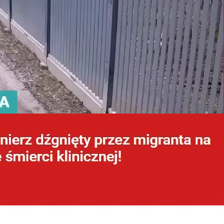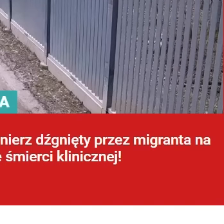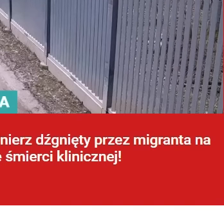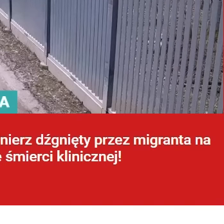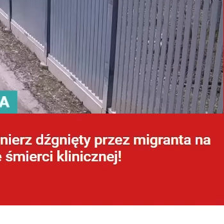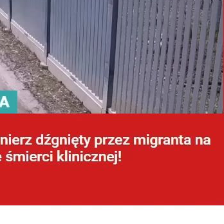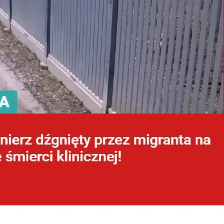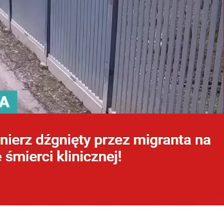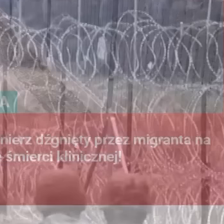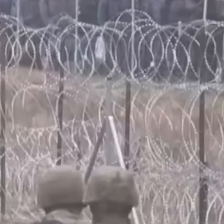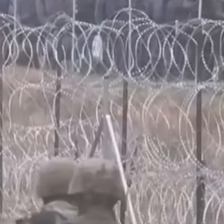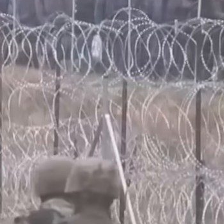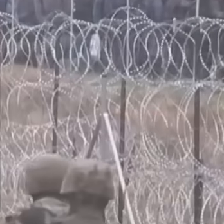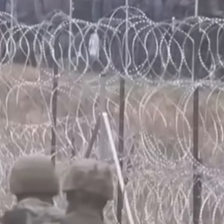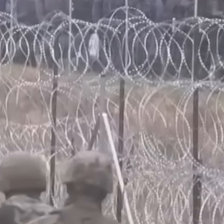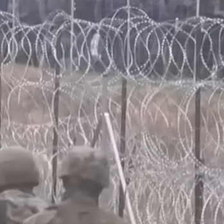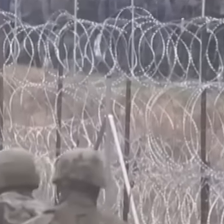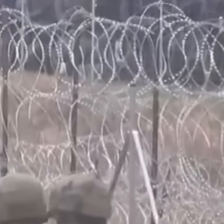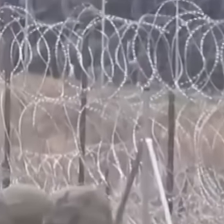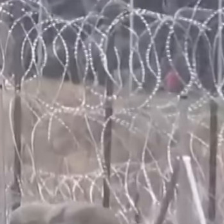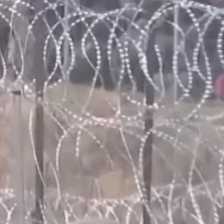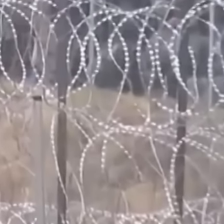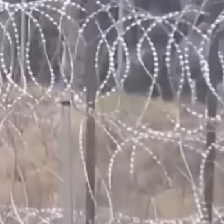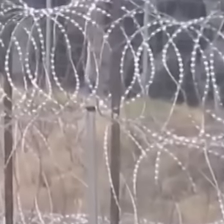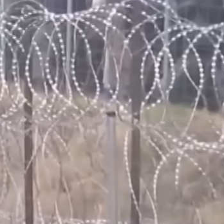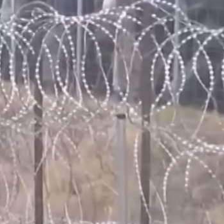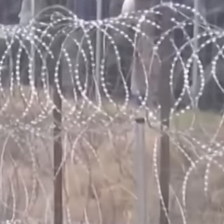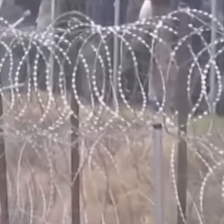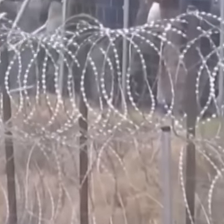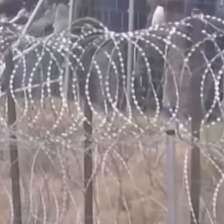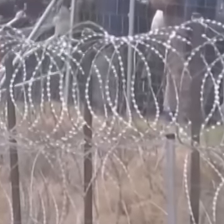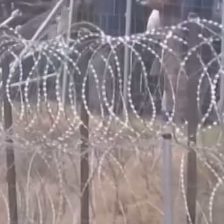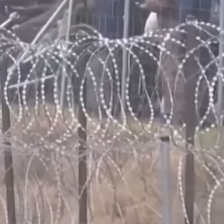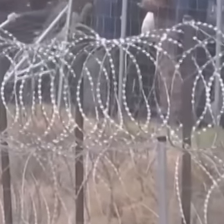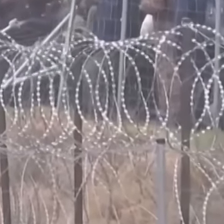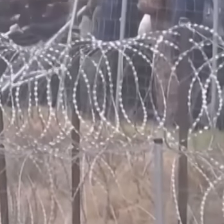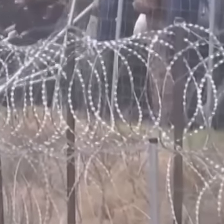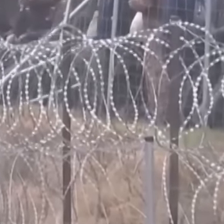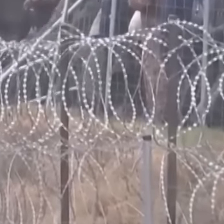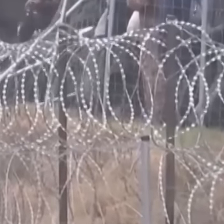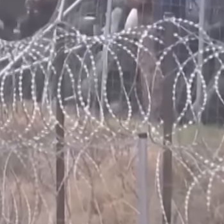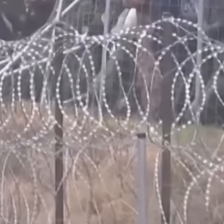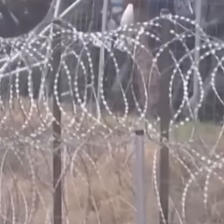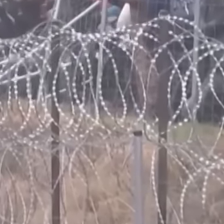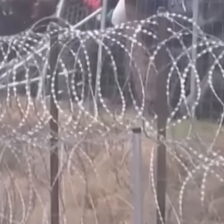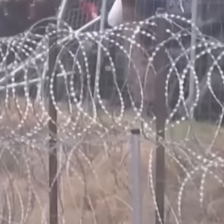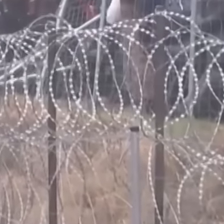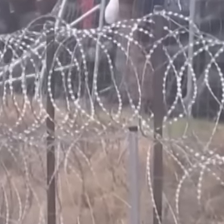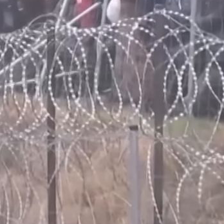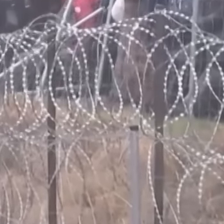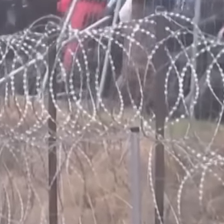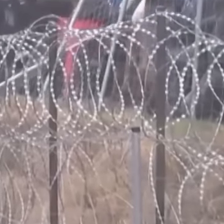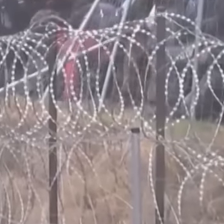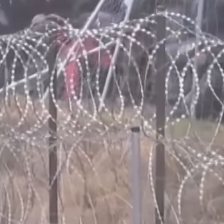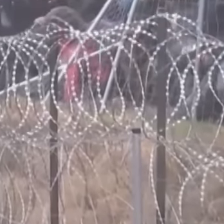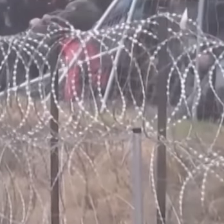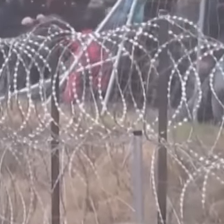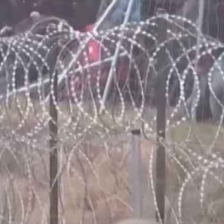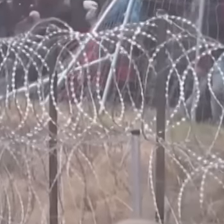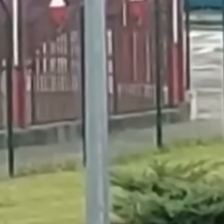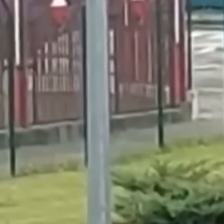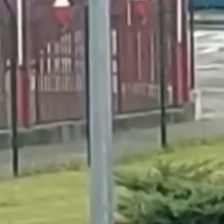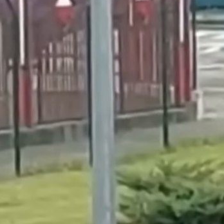Dzisiaj już nie przyszli, tam było bardzo mało ludzi, bo tutaj kilkanaście tysięcy, no to jest to 10 razy mniej niż poprzednio. Dlatego, że to